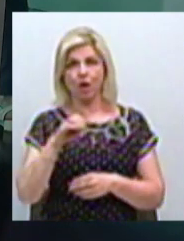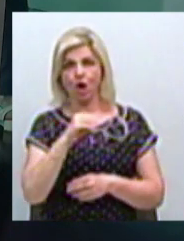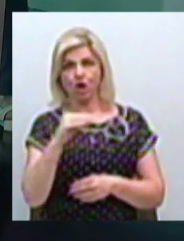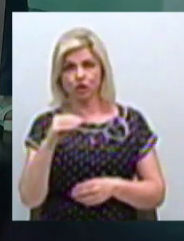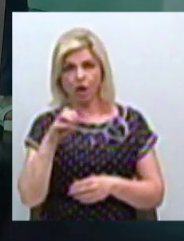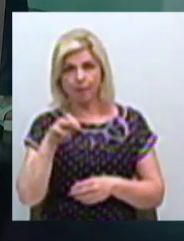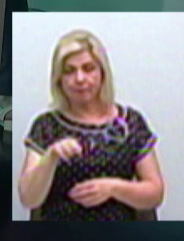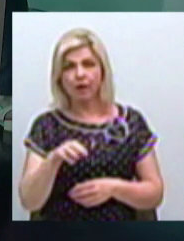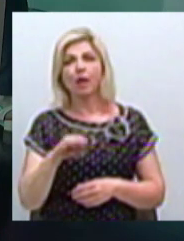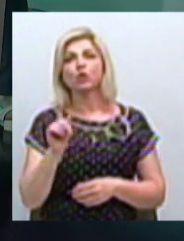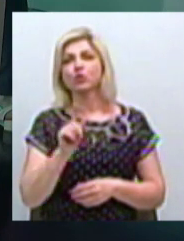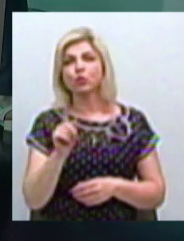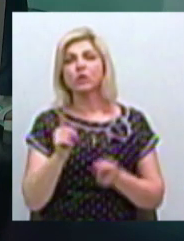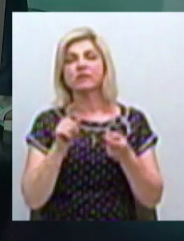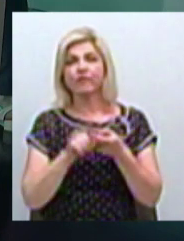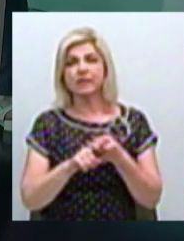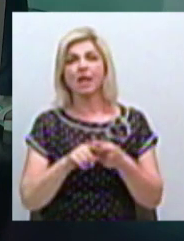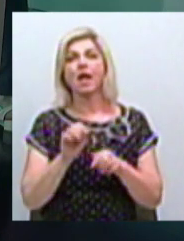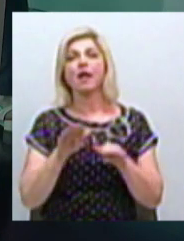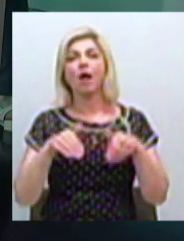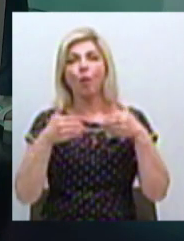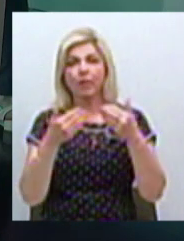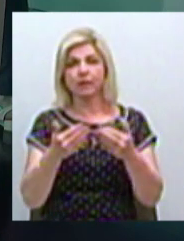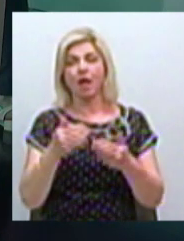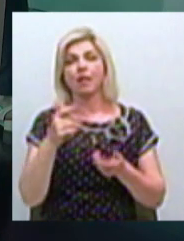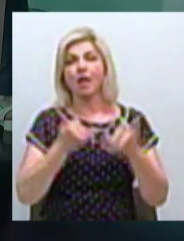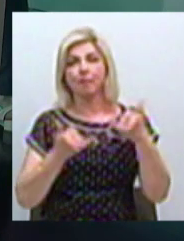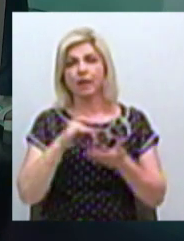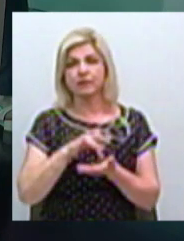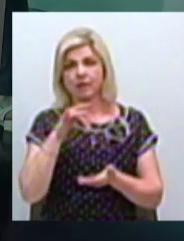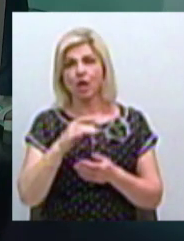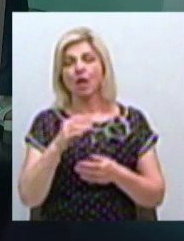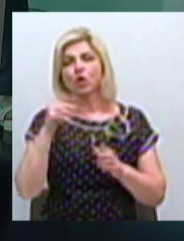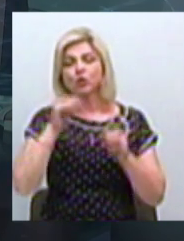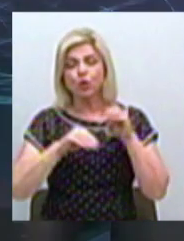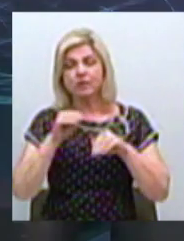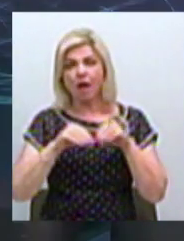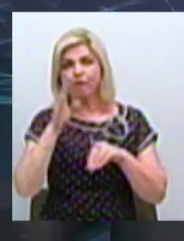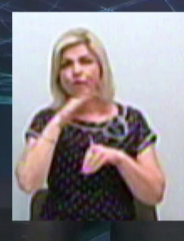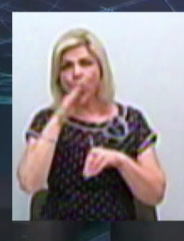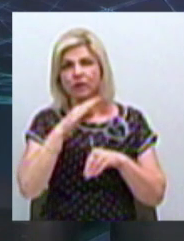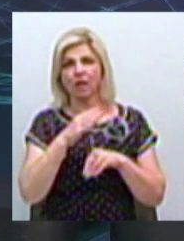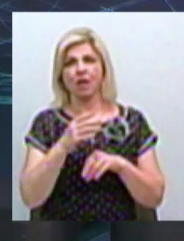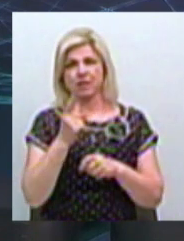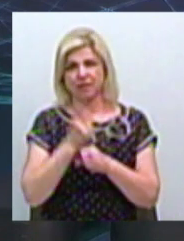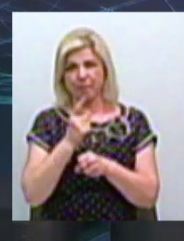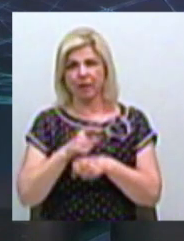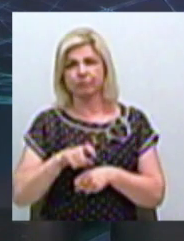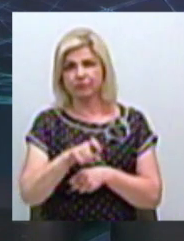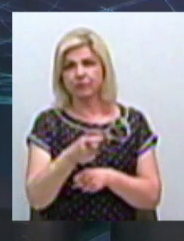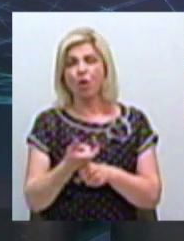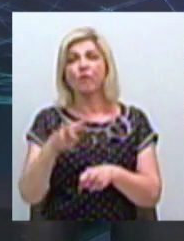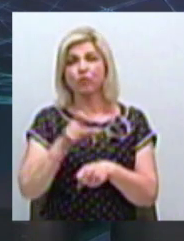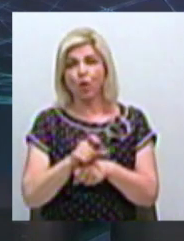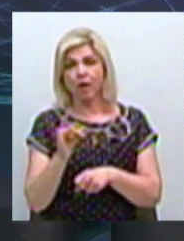с рекомендациями лабораторного центра содержание каких-либо показателей в воде превышено в столько-то раз, и рекомендуем